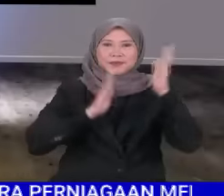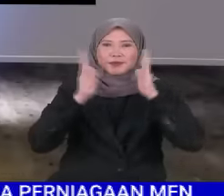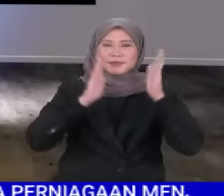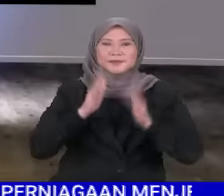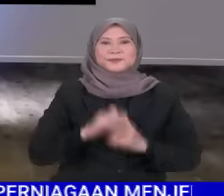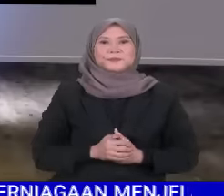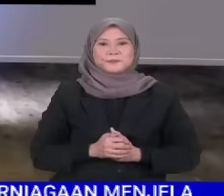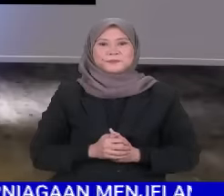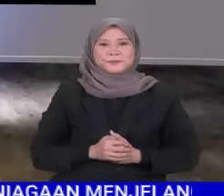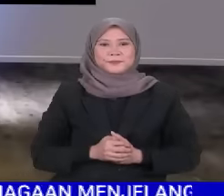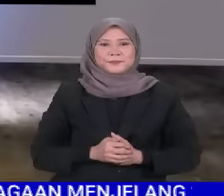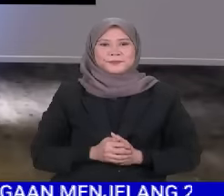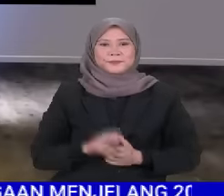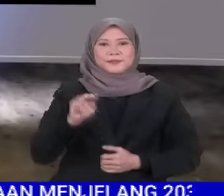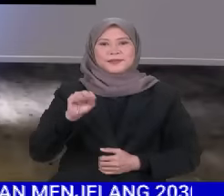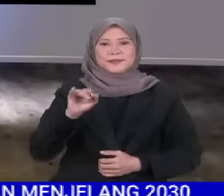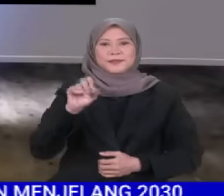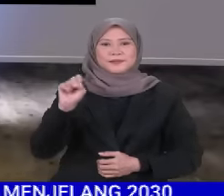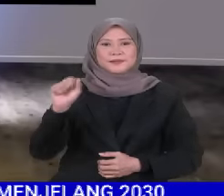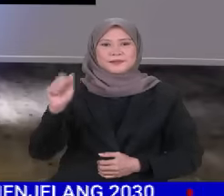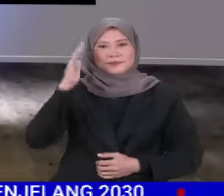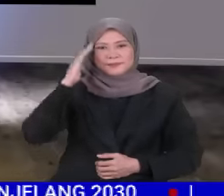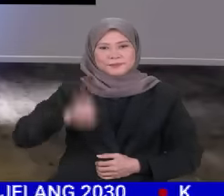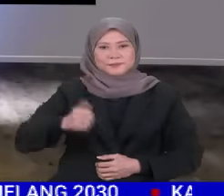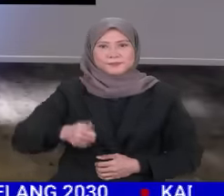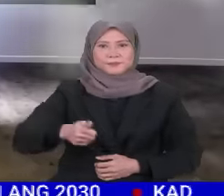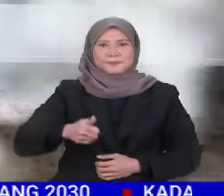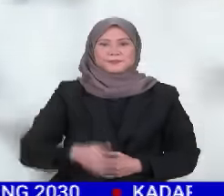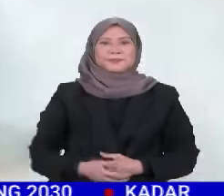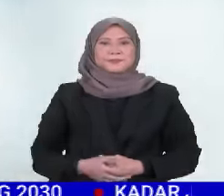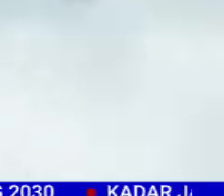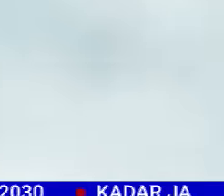melaporkan khairatunis Syamsudin Assalamu'alaikum